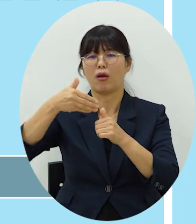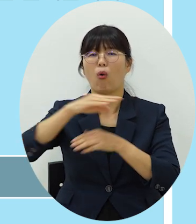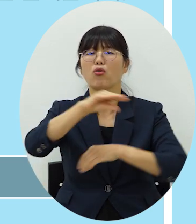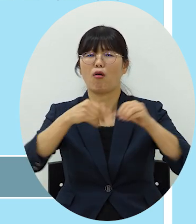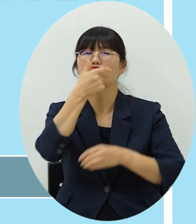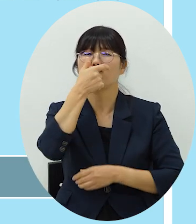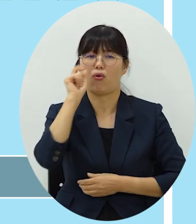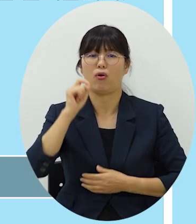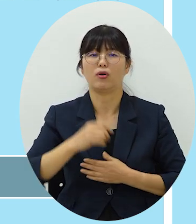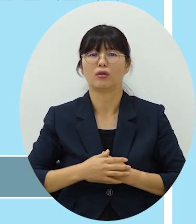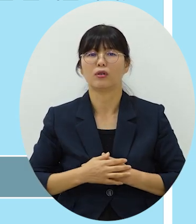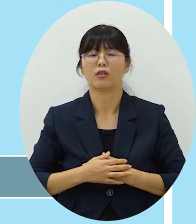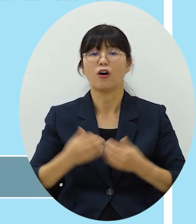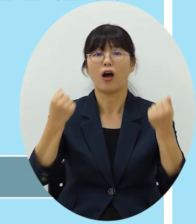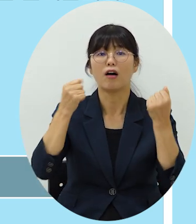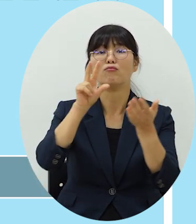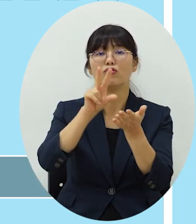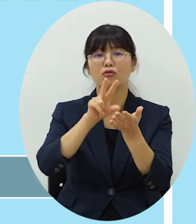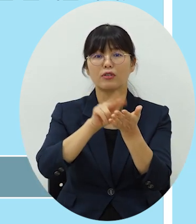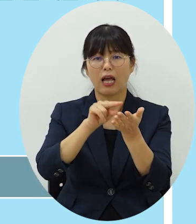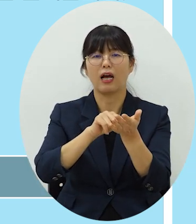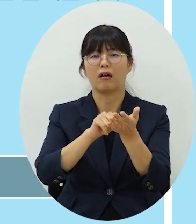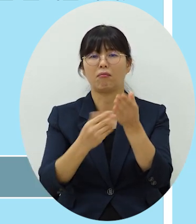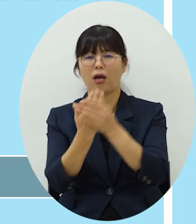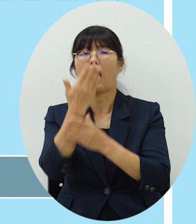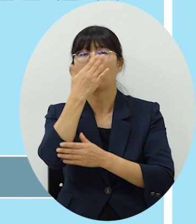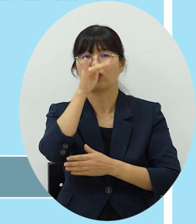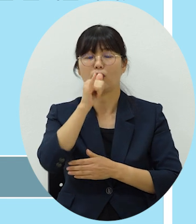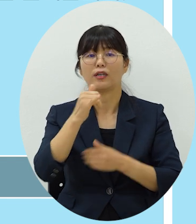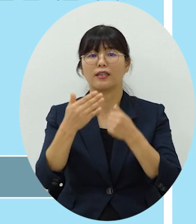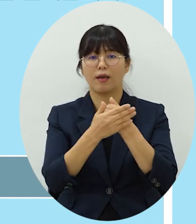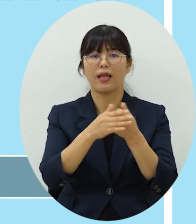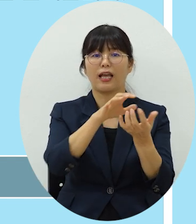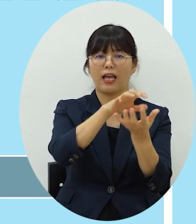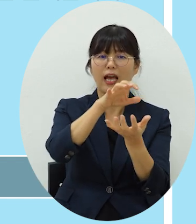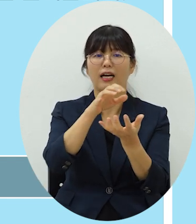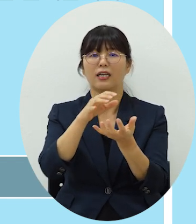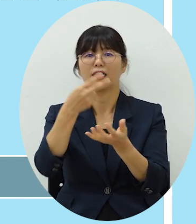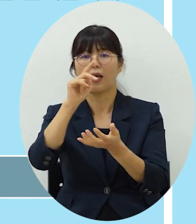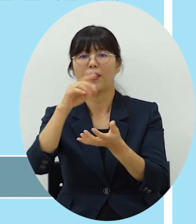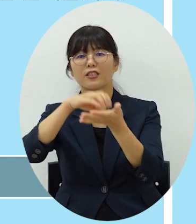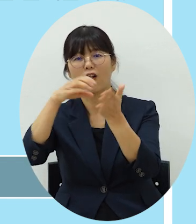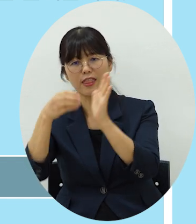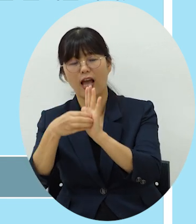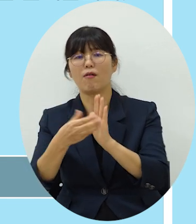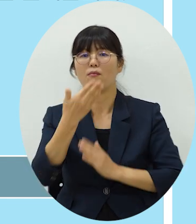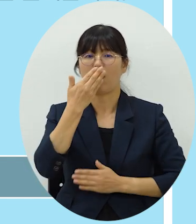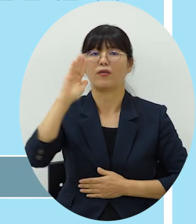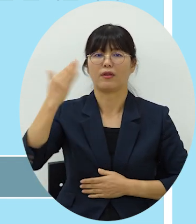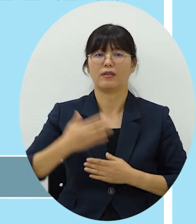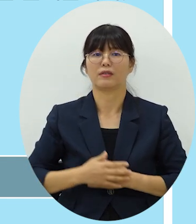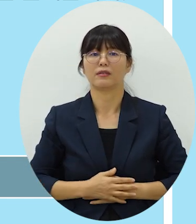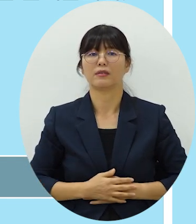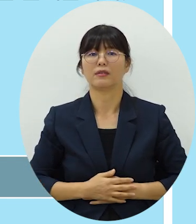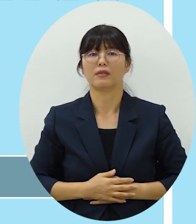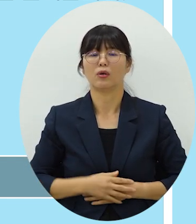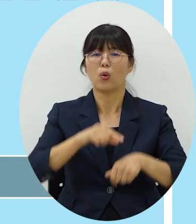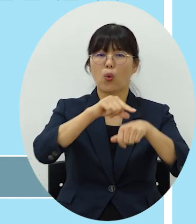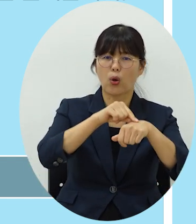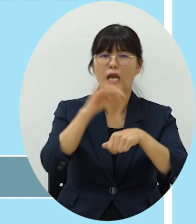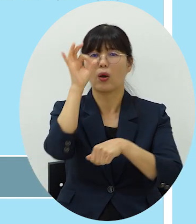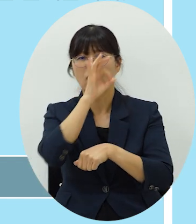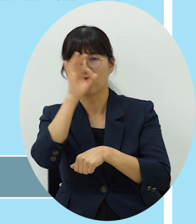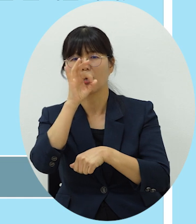오히려 부족해져 건강에 문제를 일으킬 수 있으니 양질의 단백질을 적당히 섭취하도록 합니다.